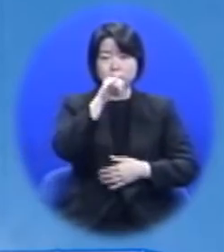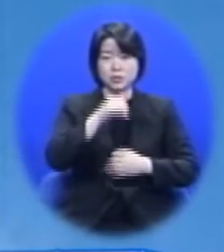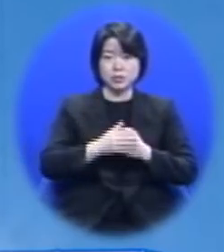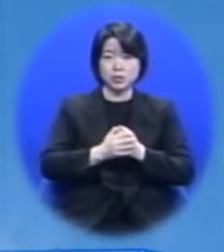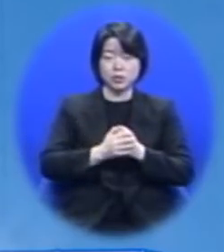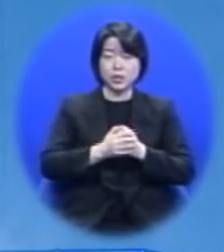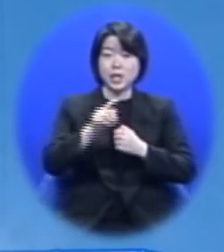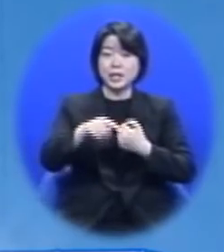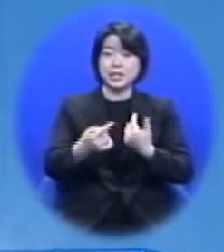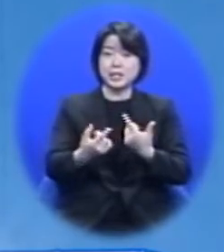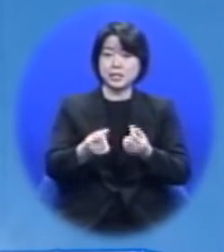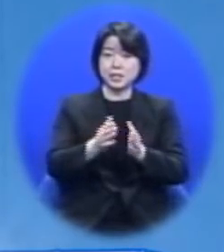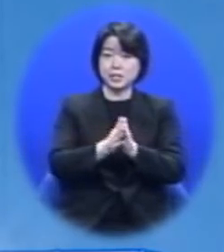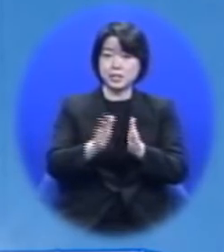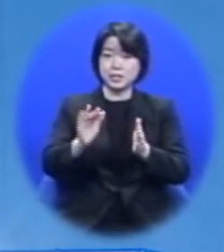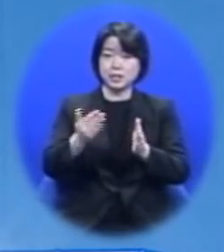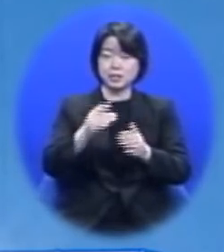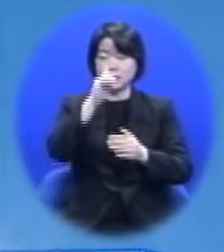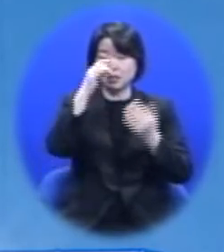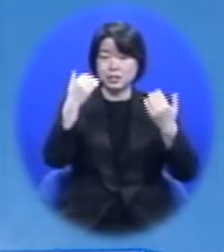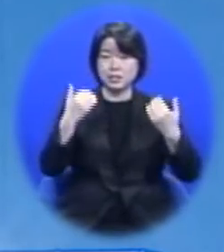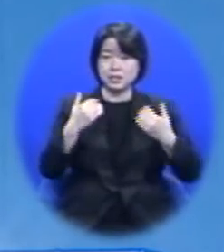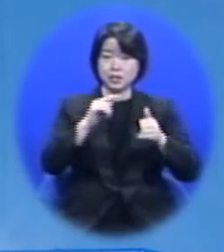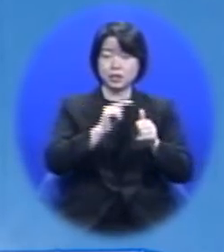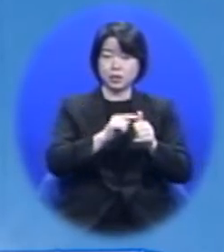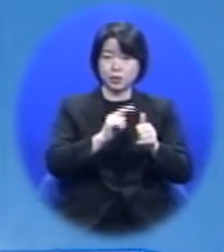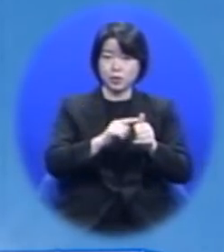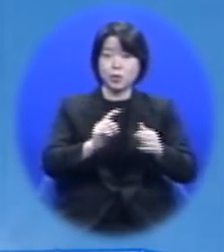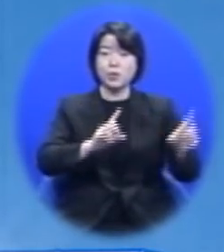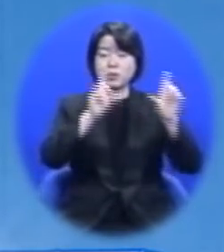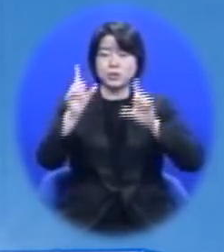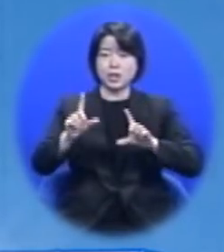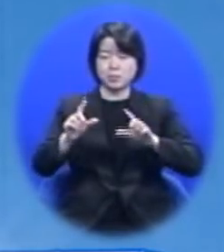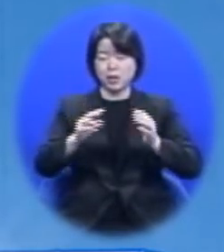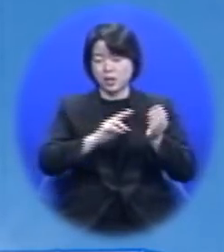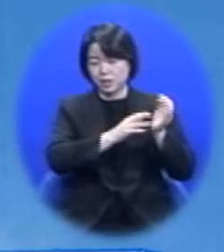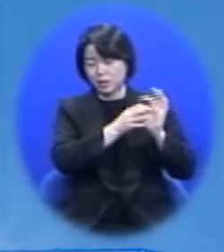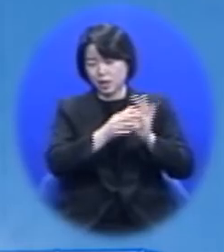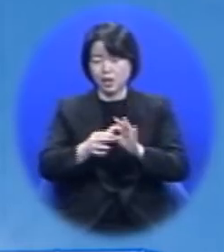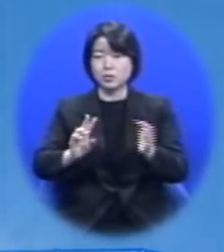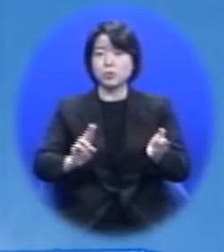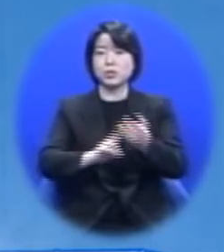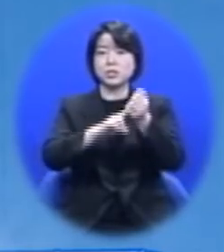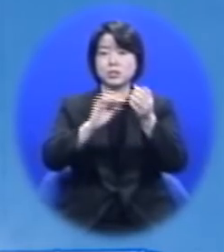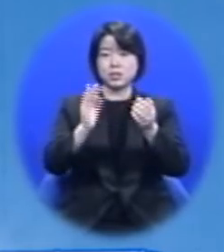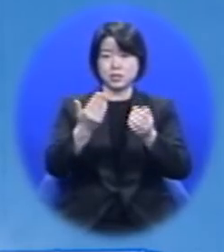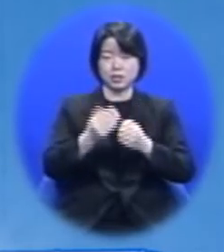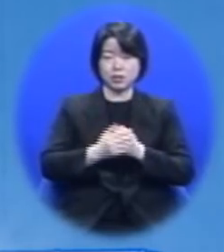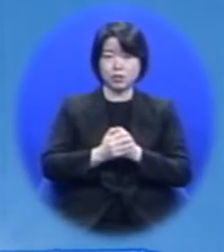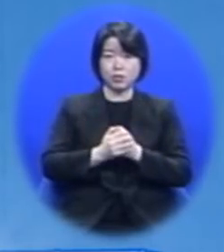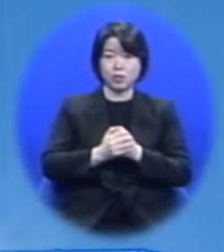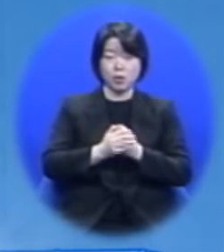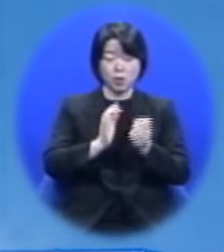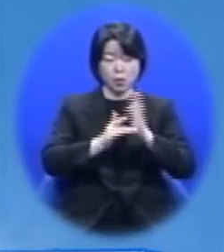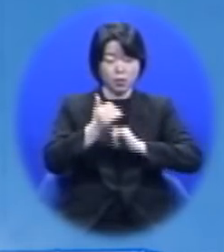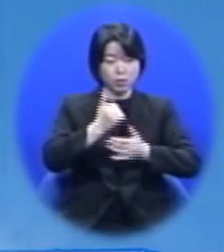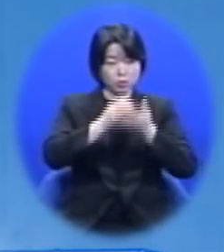삭개오의 감사가 삭개오의 삶에 계속 기적을 일으킵니다. 예수님께서 삭개오를